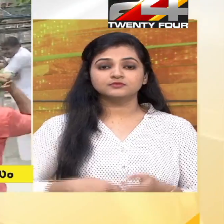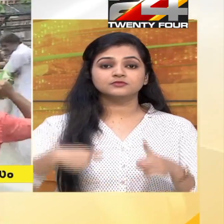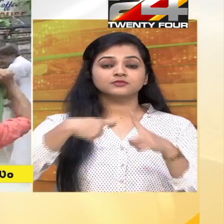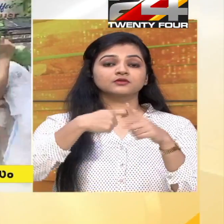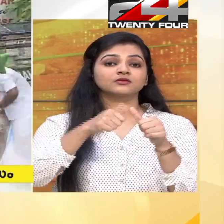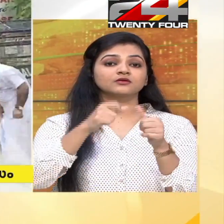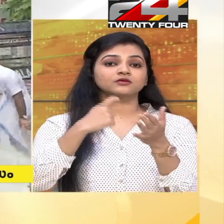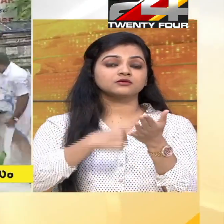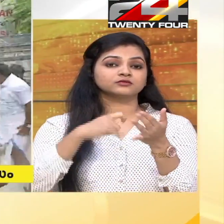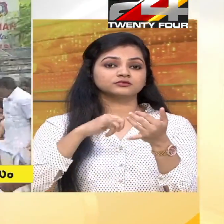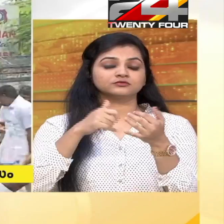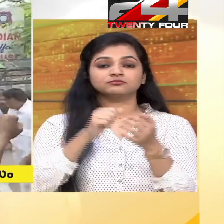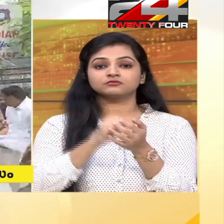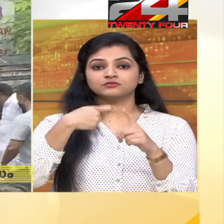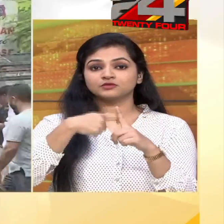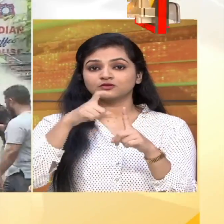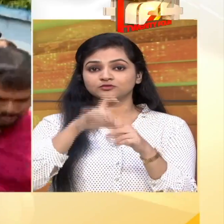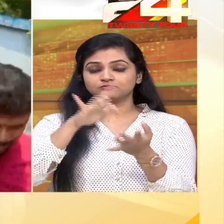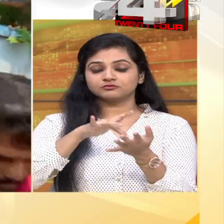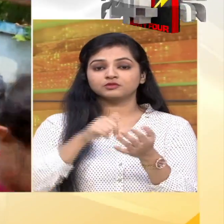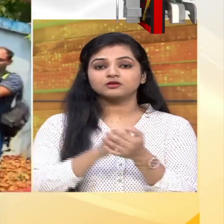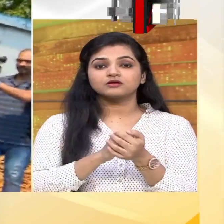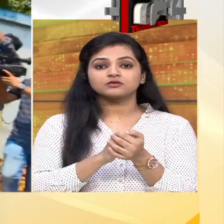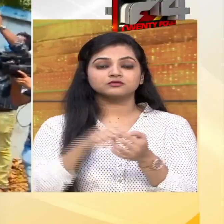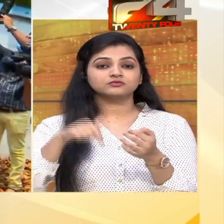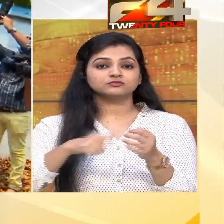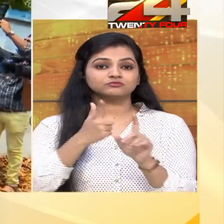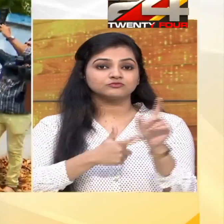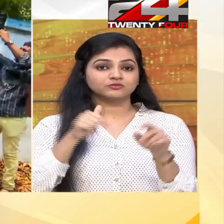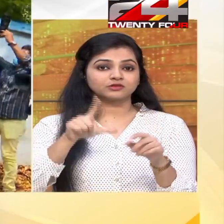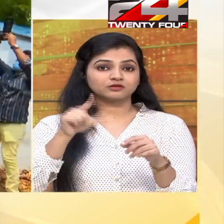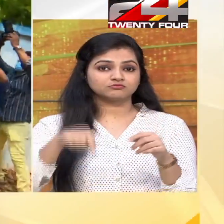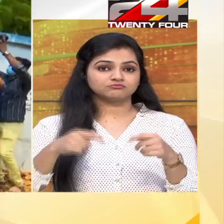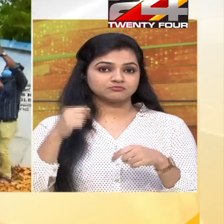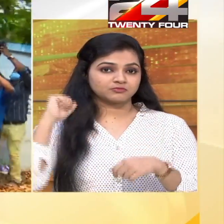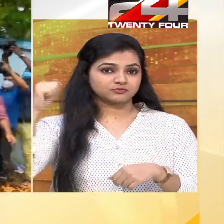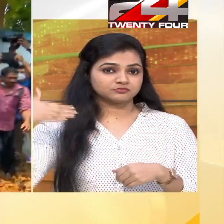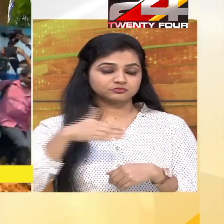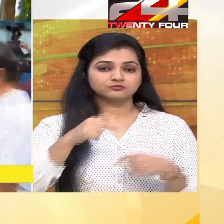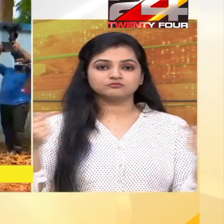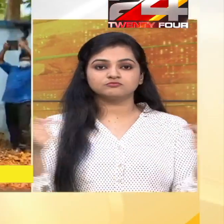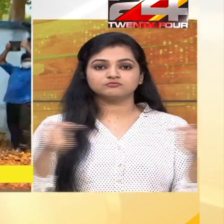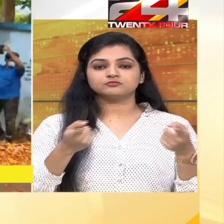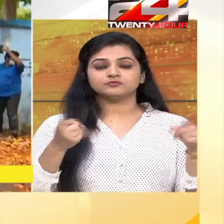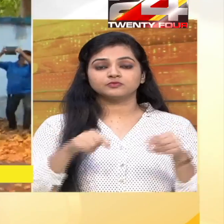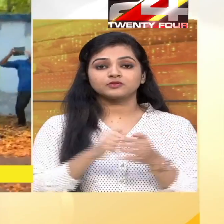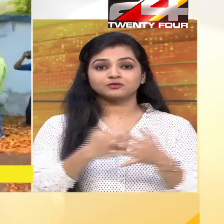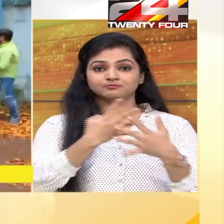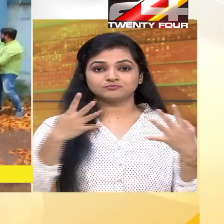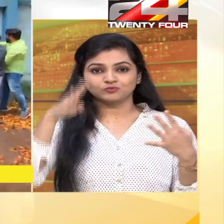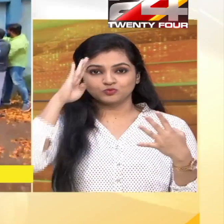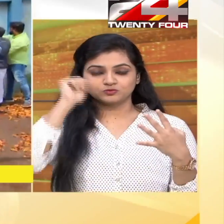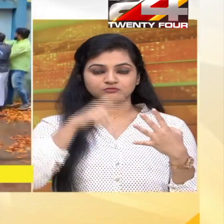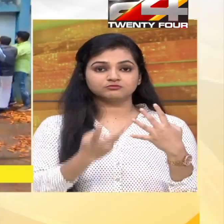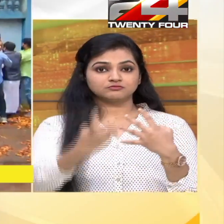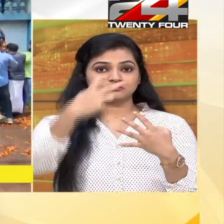കാസർഗോഡ്, കോഴിക്കോട്, മലപ്പുറം കളക്ടറേറ്റുകളിലേക്ക് യൂത്ത് ലീഗ് നടത്തിയ മാർച്ചിൽ സംഘർഷമുണ്ടായി. പ്രതിഷേധക്കാർ ബാരിക്കേഡിന് മുകളിൽ കയറിയതോടെ പോലീസ്